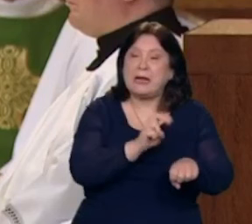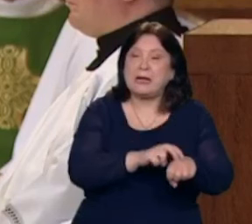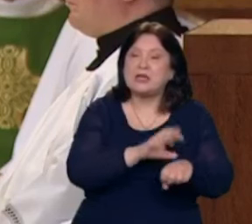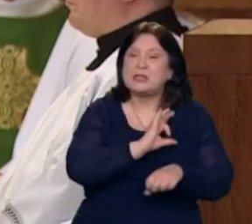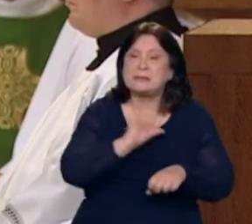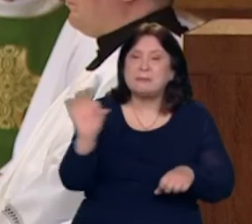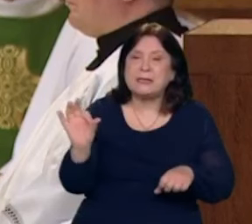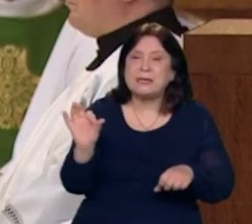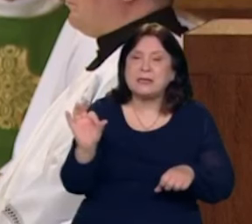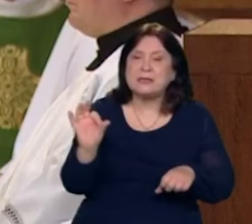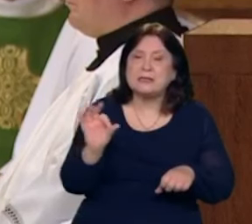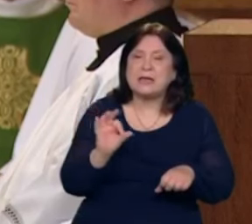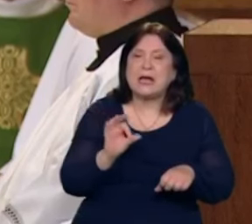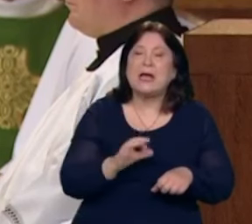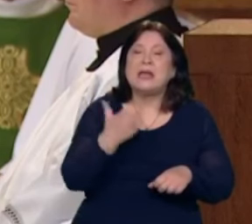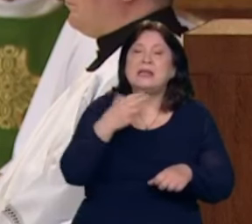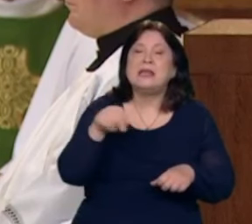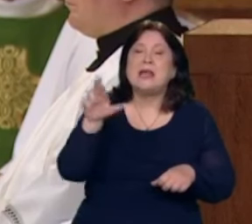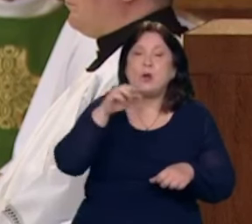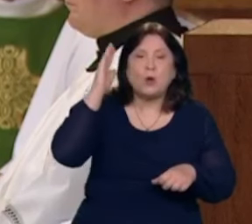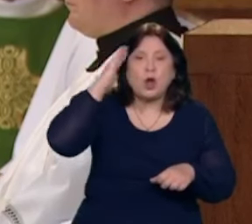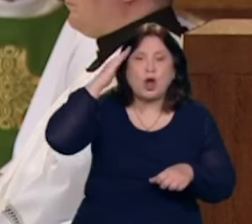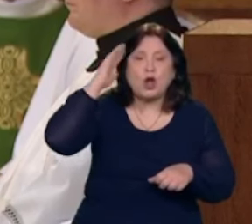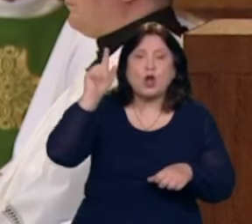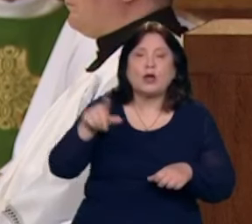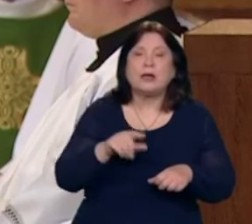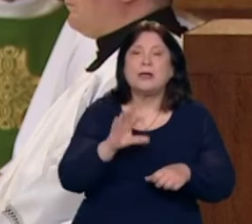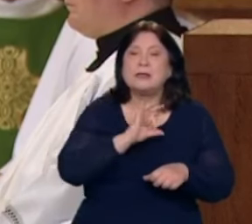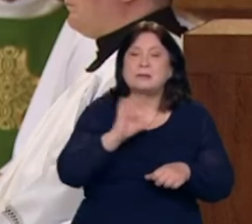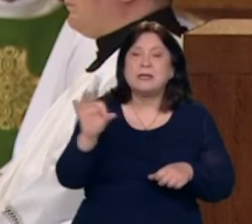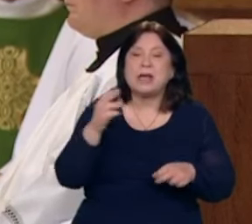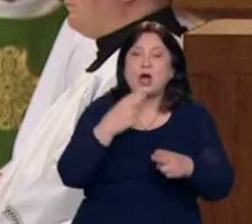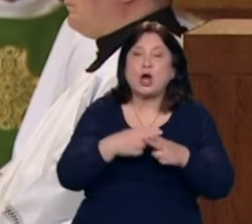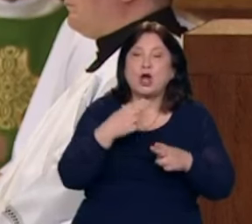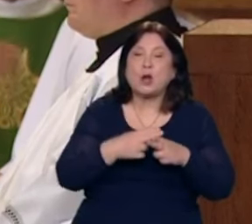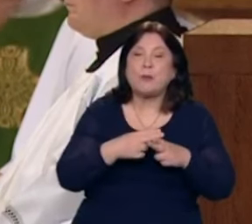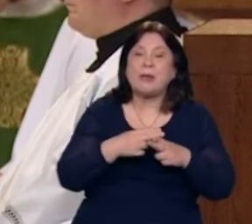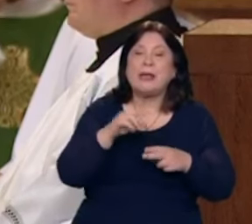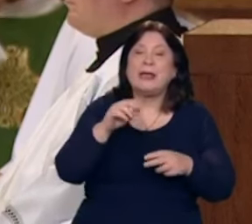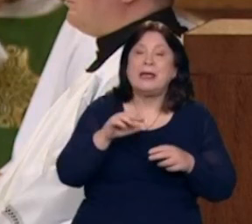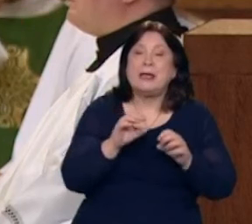specjalista neurolog specjalista w zakresie choroby